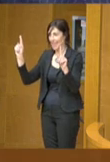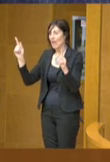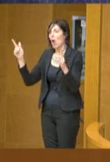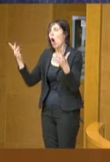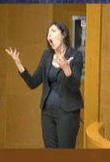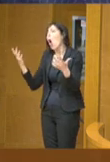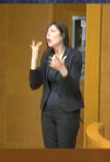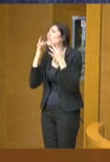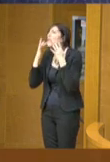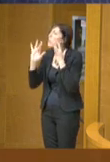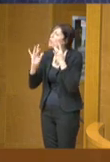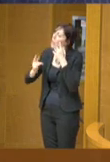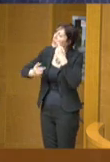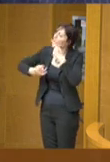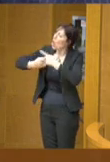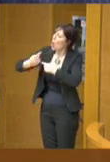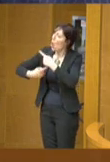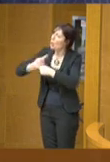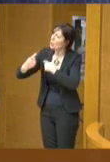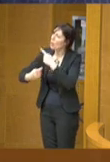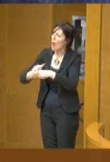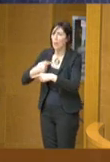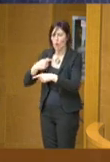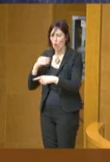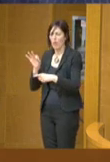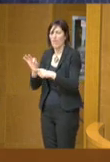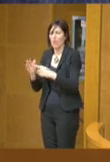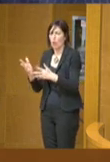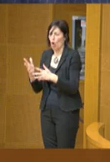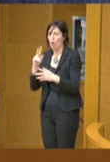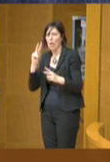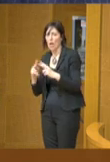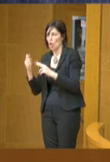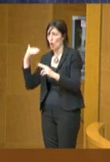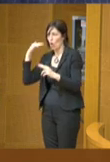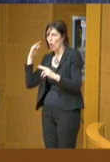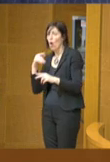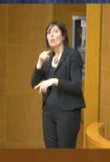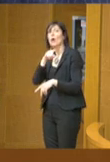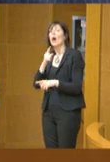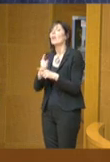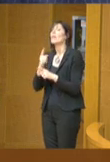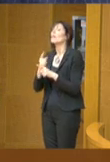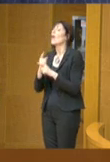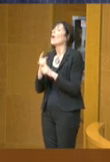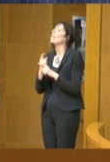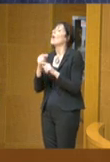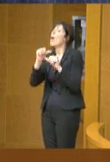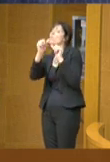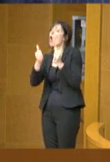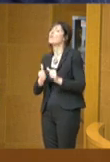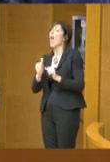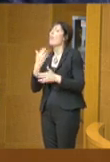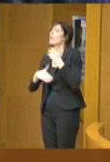continuare, Ministro, mi riferisco a un nostro incontro quando lei disse appunto che bisogna ribaltare, no, il paradigma della disabilità. Beh, se proviamo